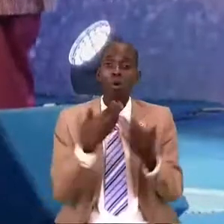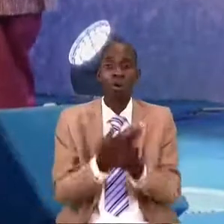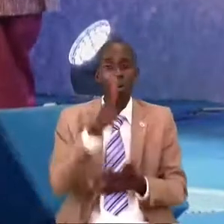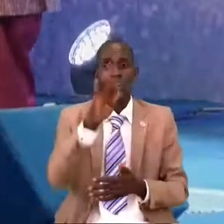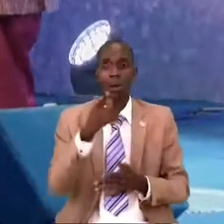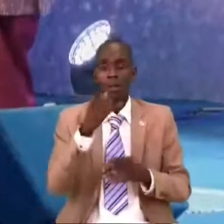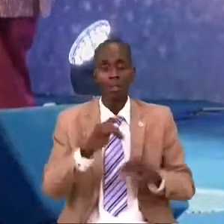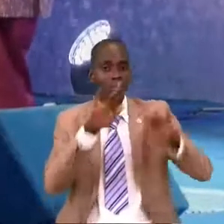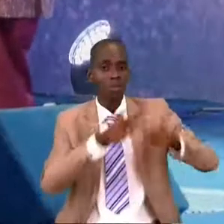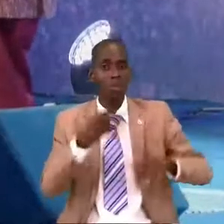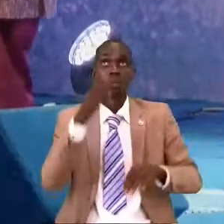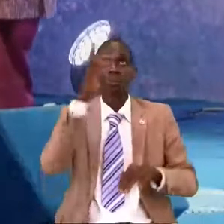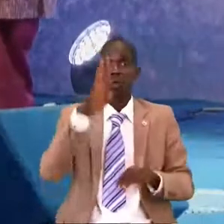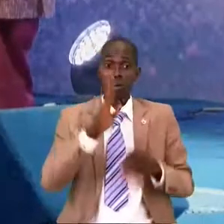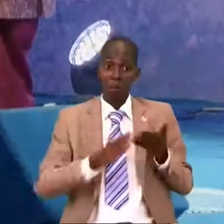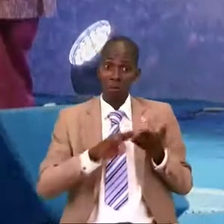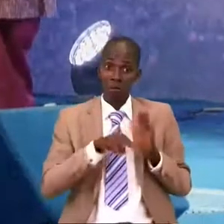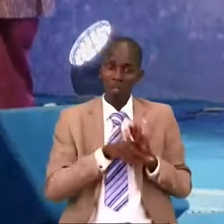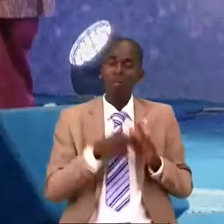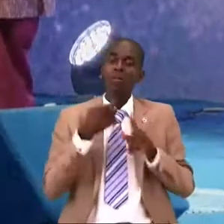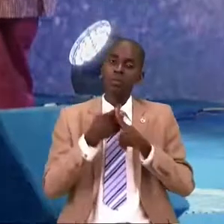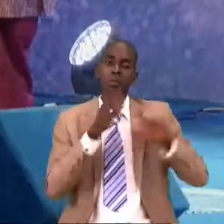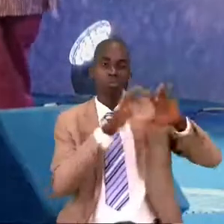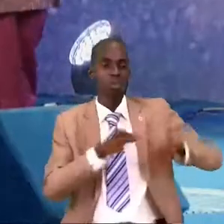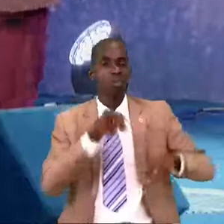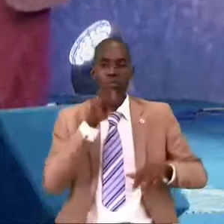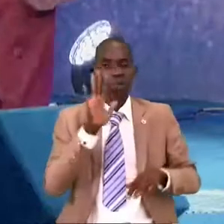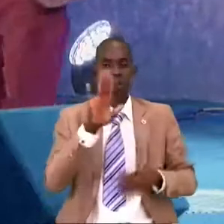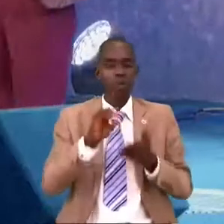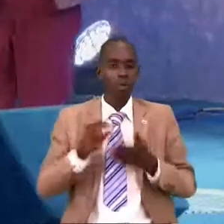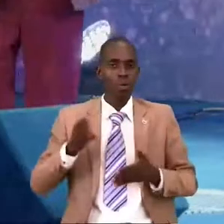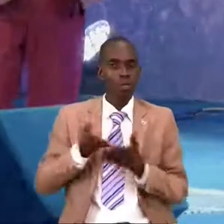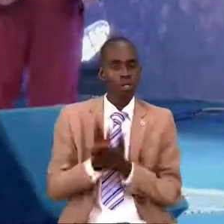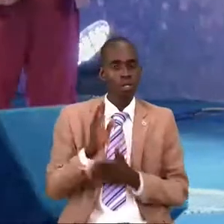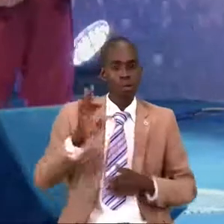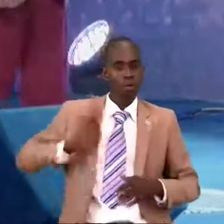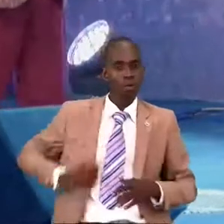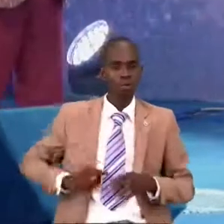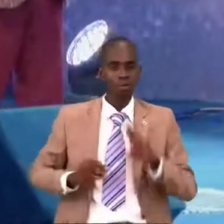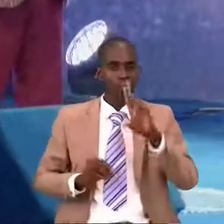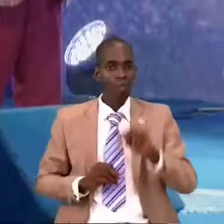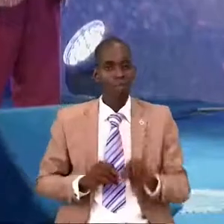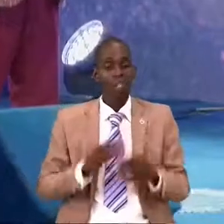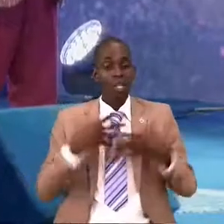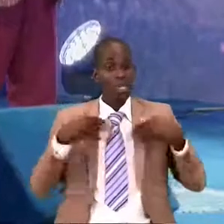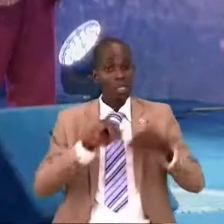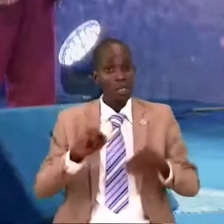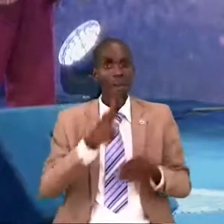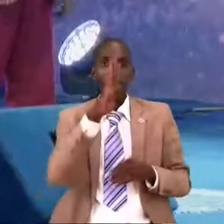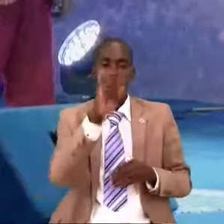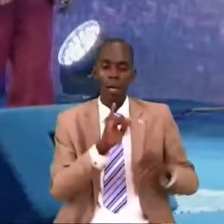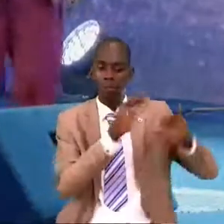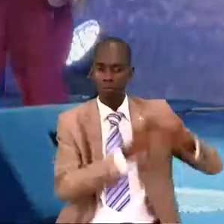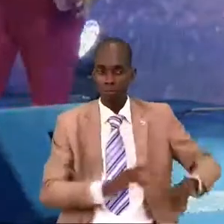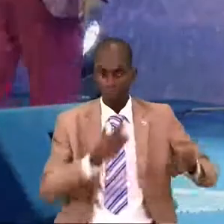par la miséricorde et non pas le mérite. La délivrance par la miséricorde et non pas le mérite. La nouvelle vie dans ton corps,